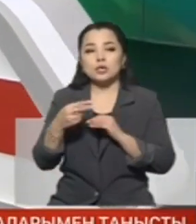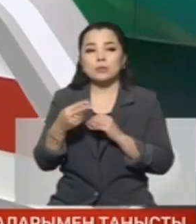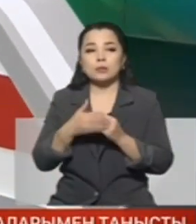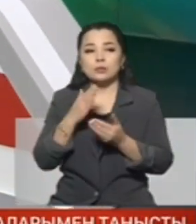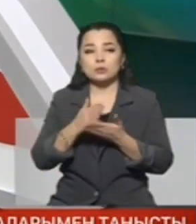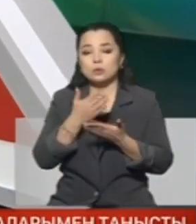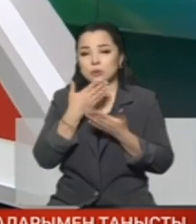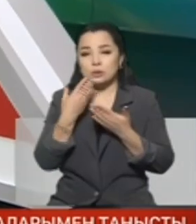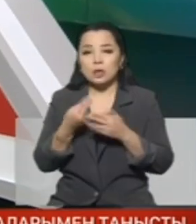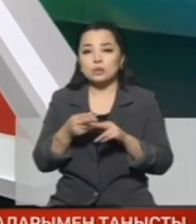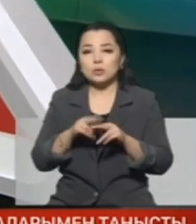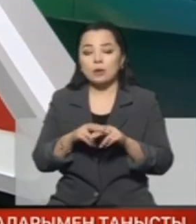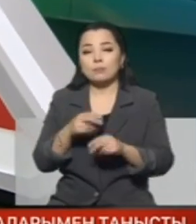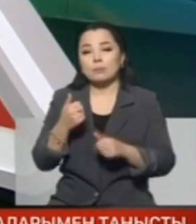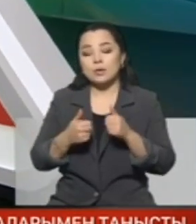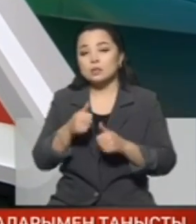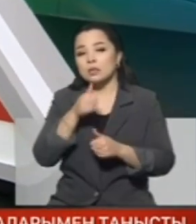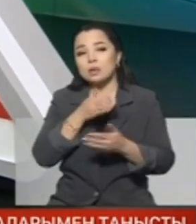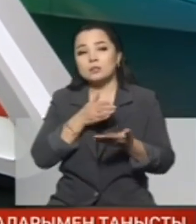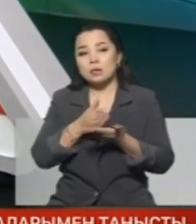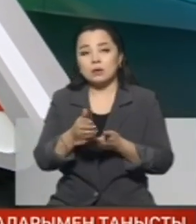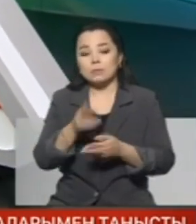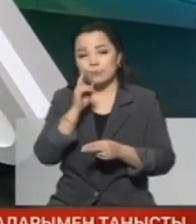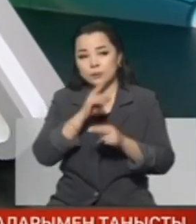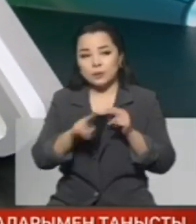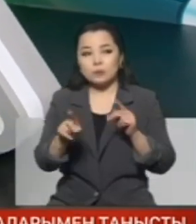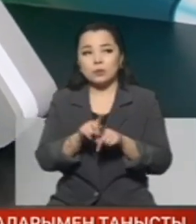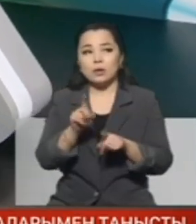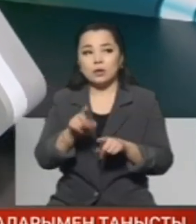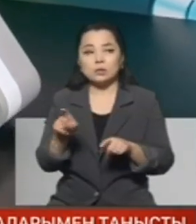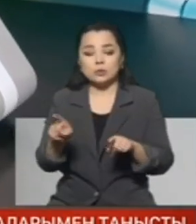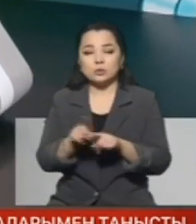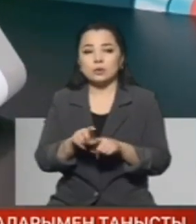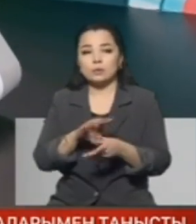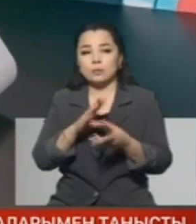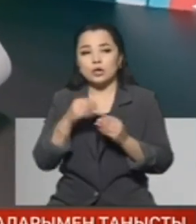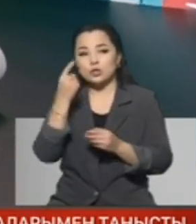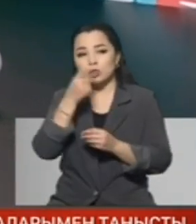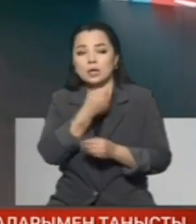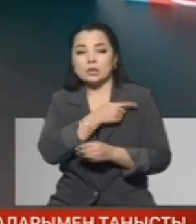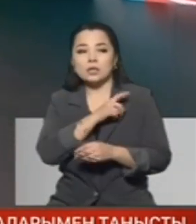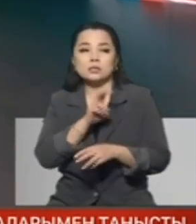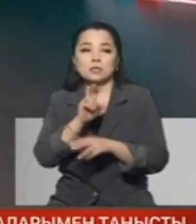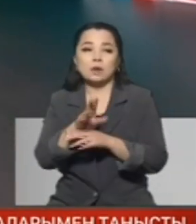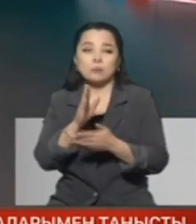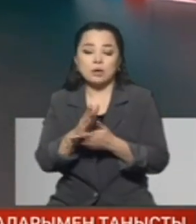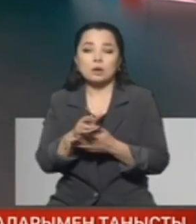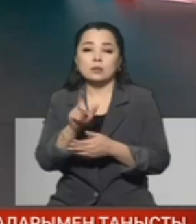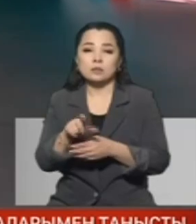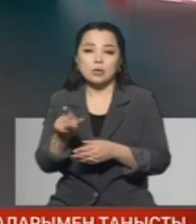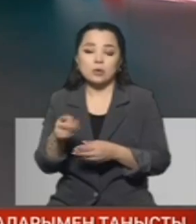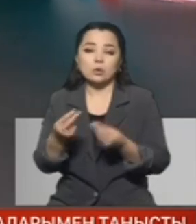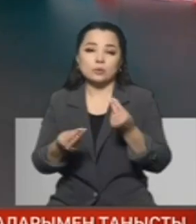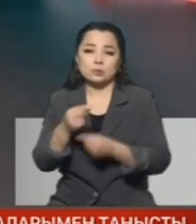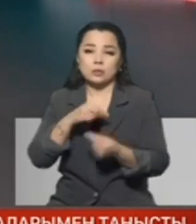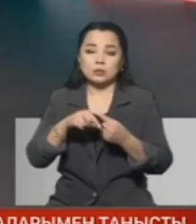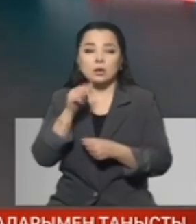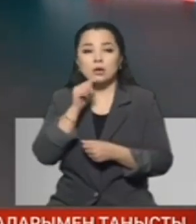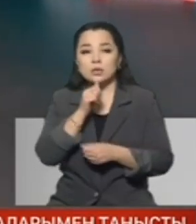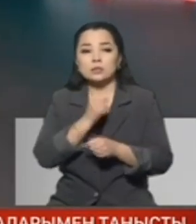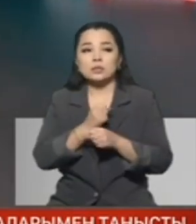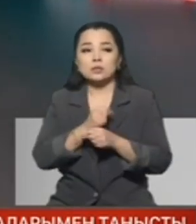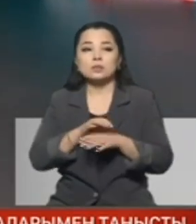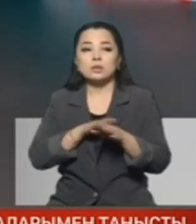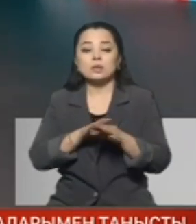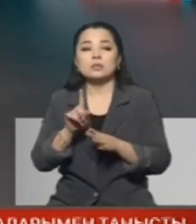жетпейді. Өткені бәске басын тігіп, барынан айырылғандар жеке клиникаларға барады. Лудамандардың ауруын жасыруына не